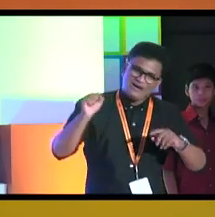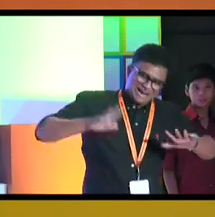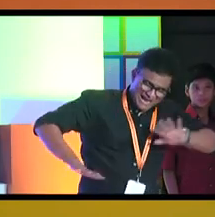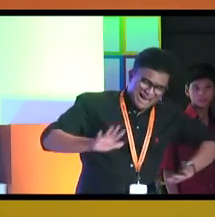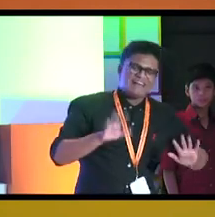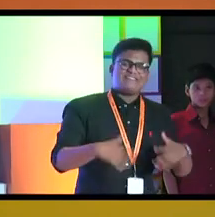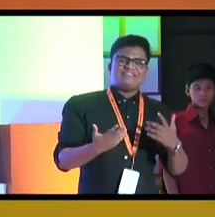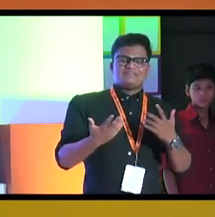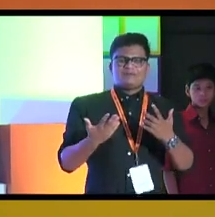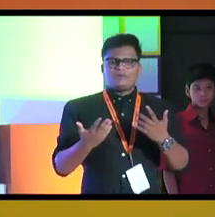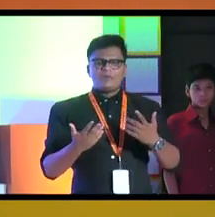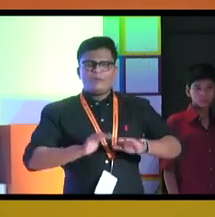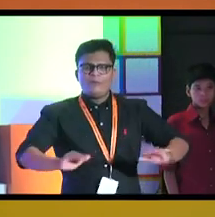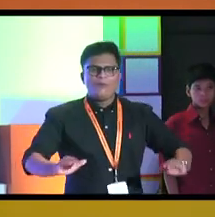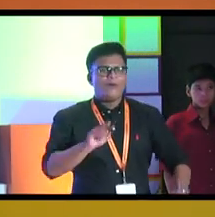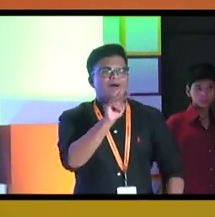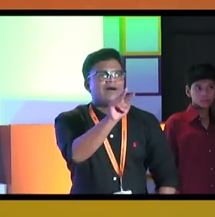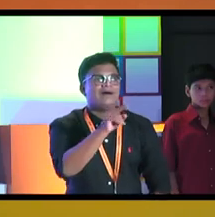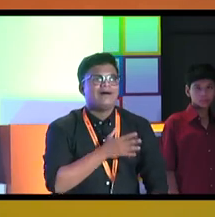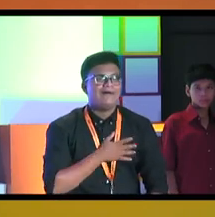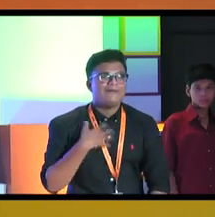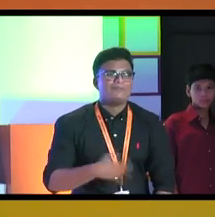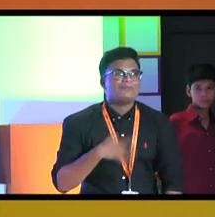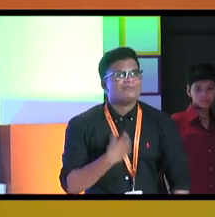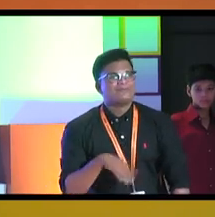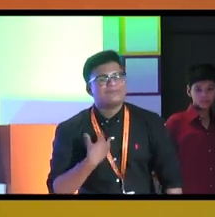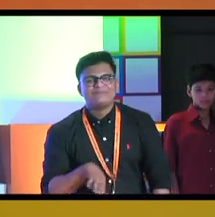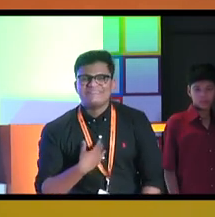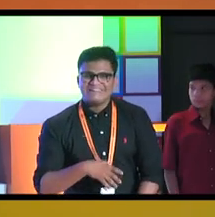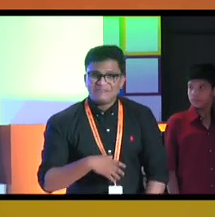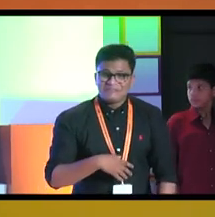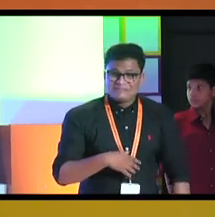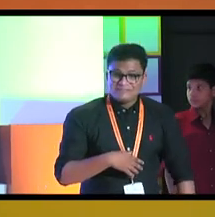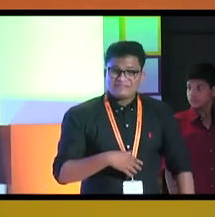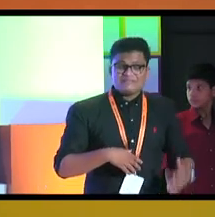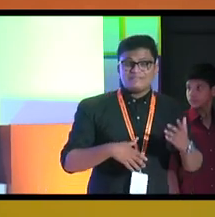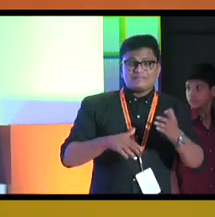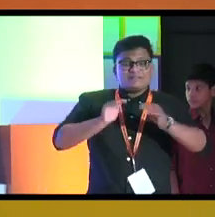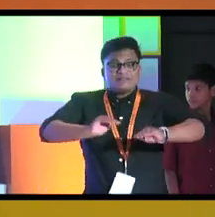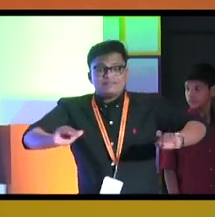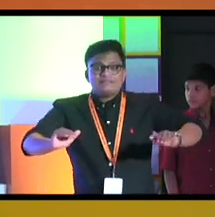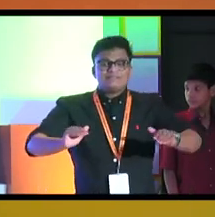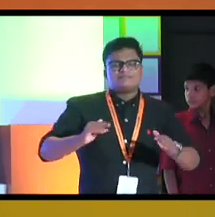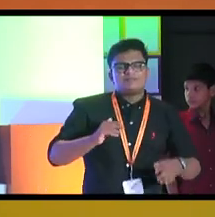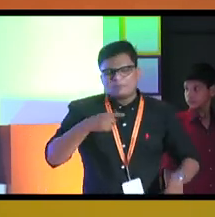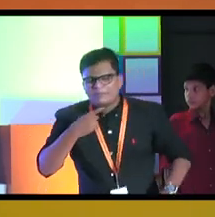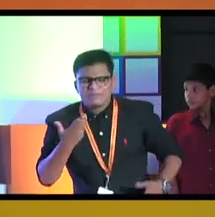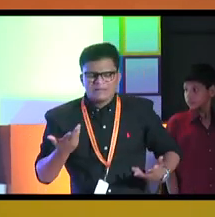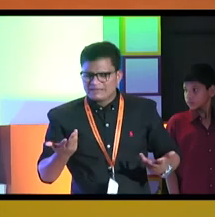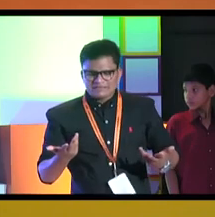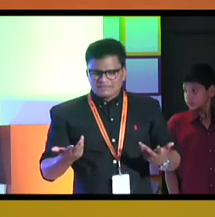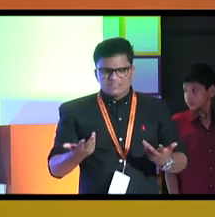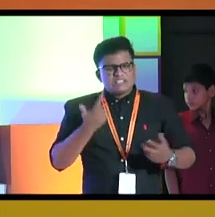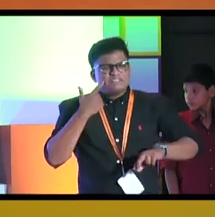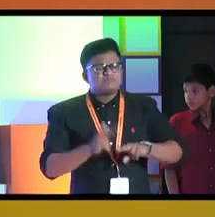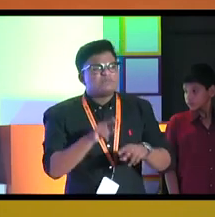ऑल माय चिल्ड्रन वर सो हैप्पी टू सी दैट इंक्लूसिव स्किट. एनीवे, सो हमने बच्चों से बात की कि अगर तुम्हें प्रकृति ने देखने की